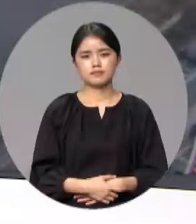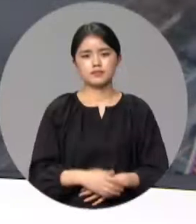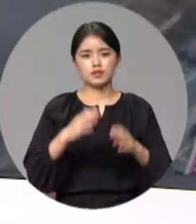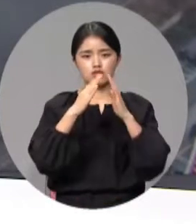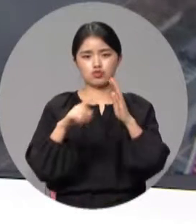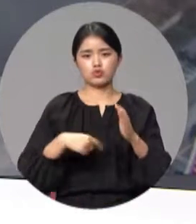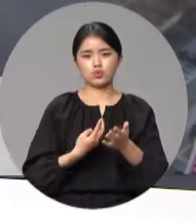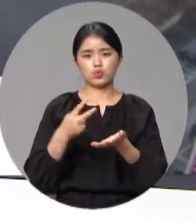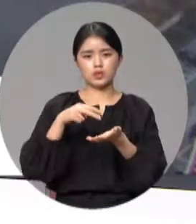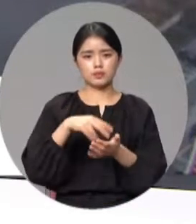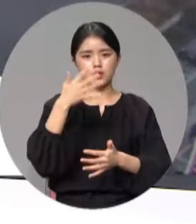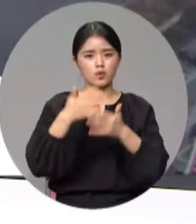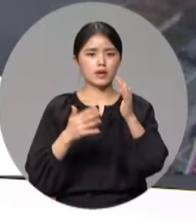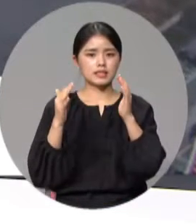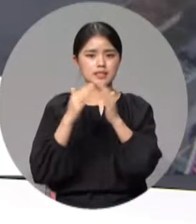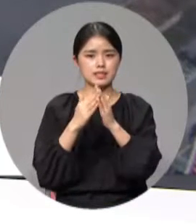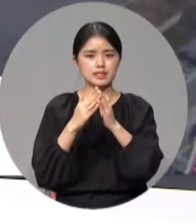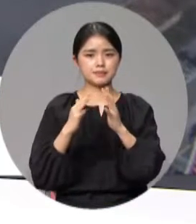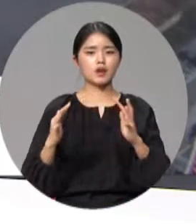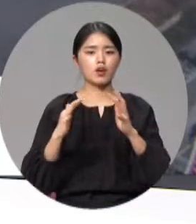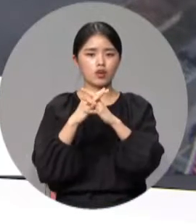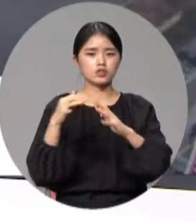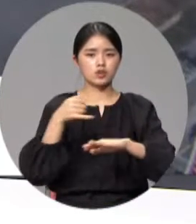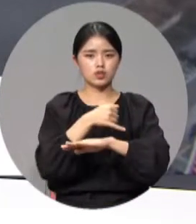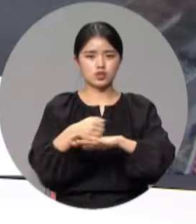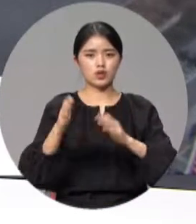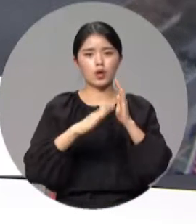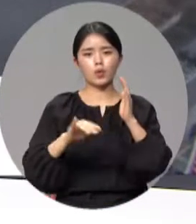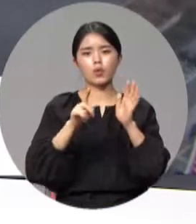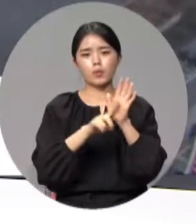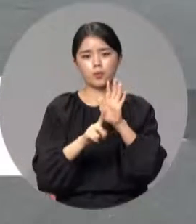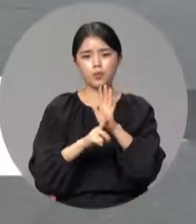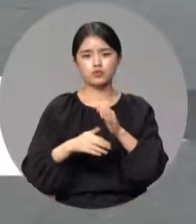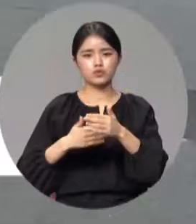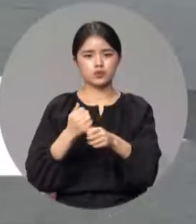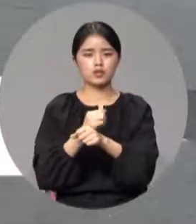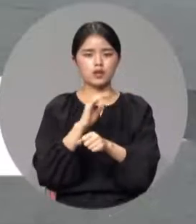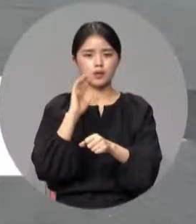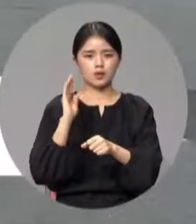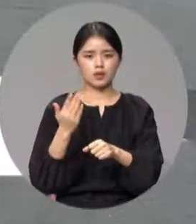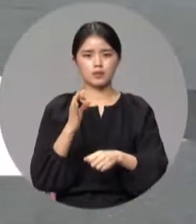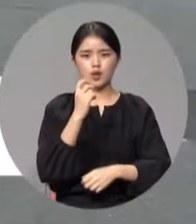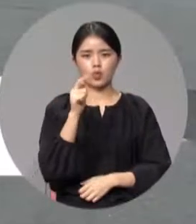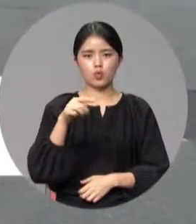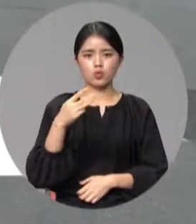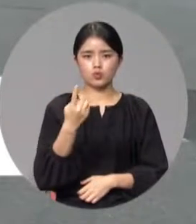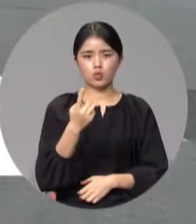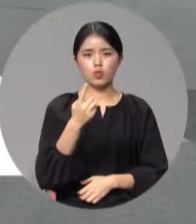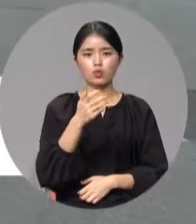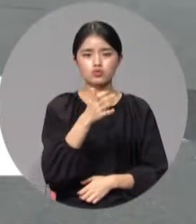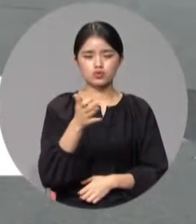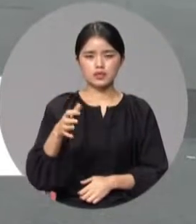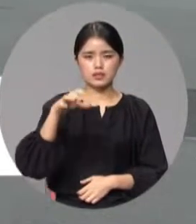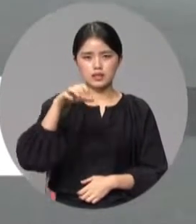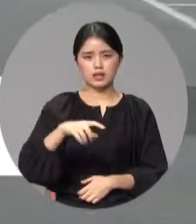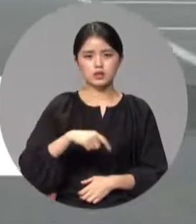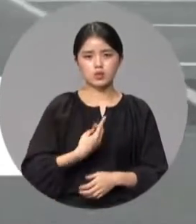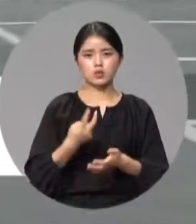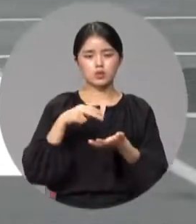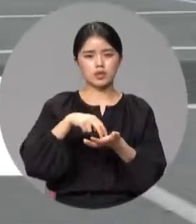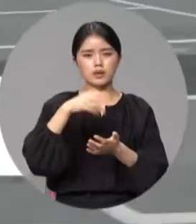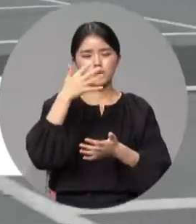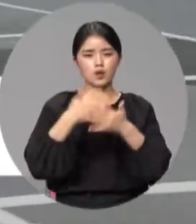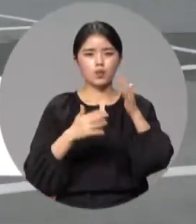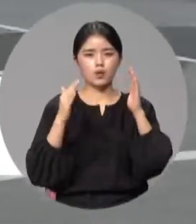전주 독립영화의 집 설계 공무 가 조만간에 추천됩니다 전주시는 오늘 전주 옥토 주차장에서 독립영화에 즉 건립